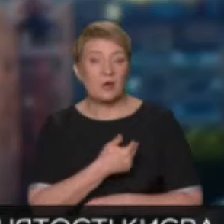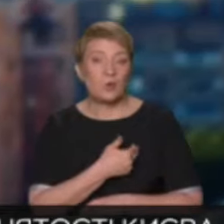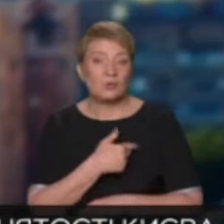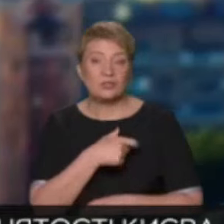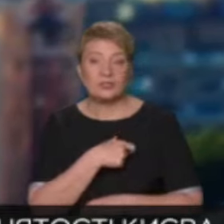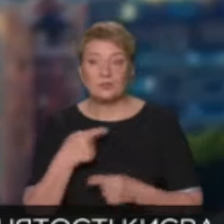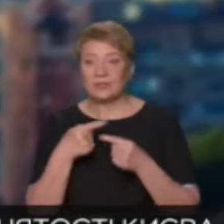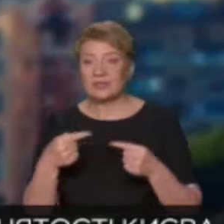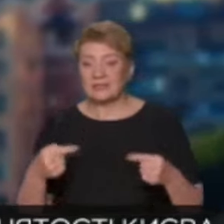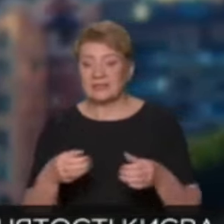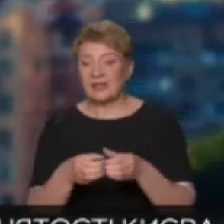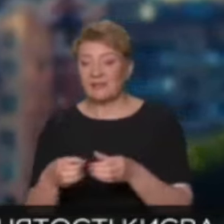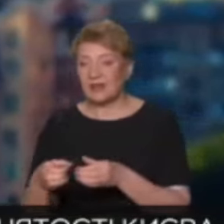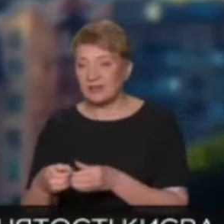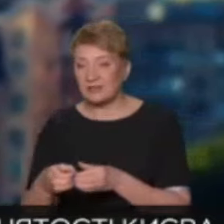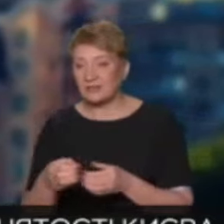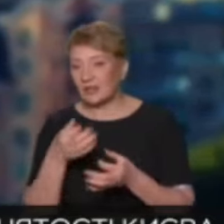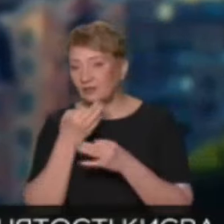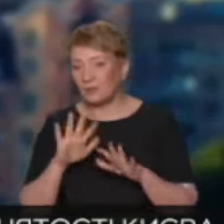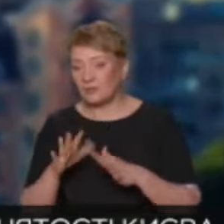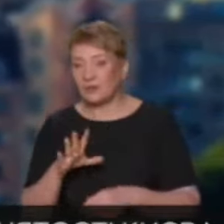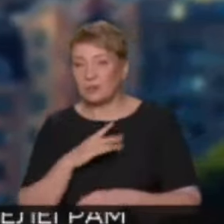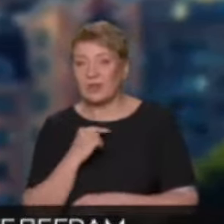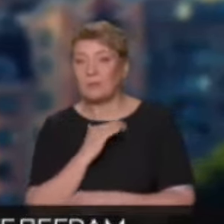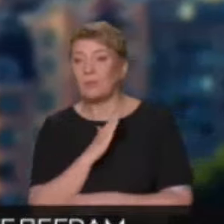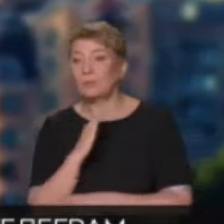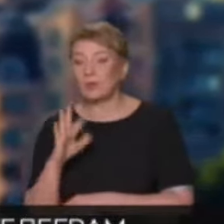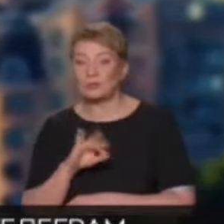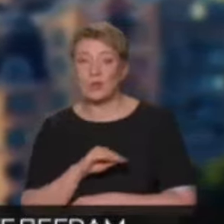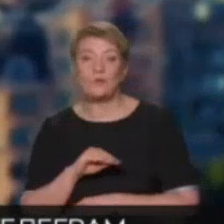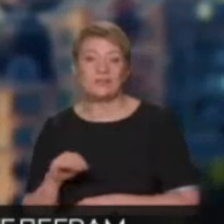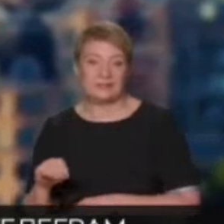різних фракцій, але в будь-якому випадку було вже проголосовано офіційно